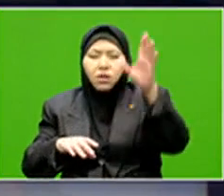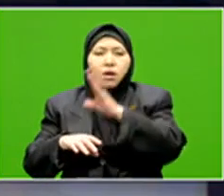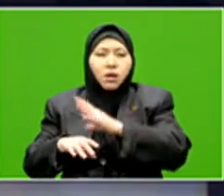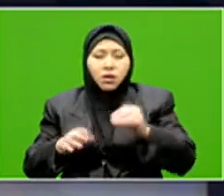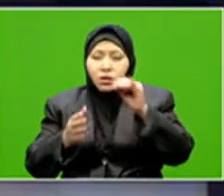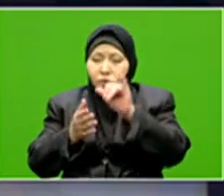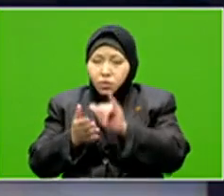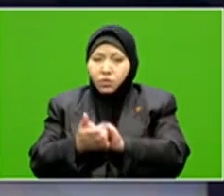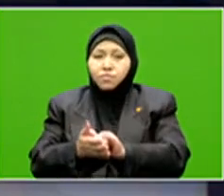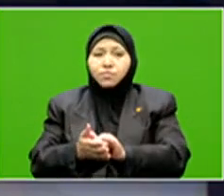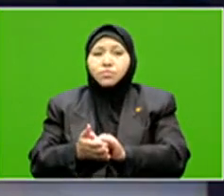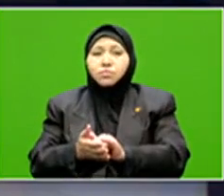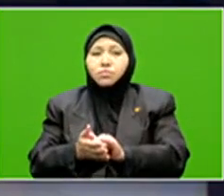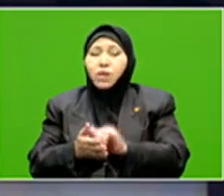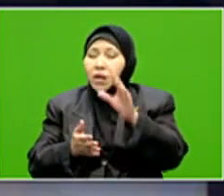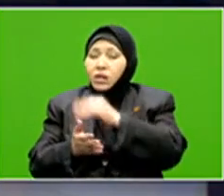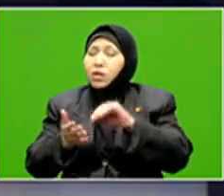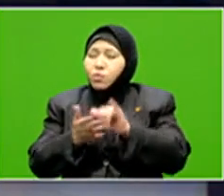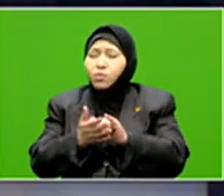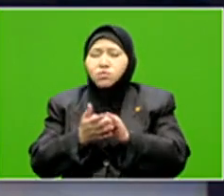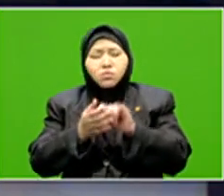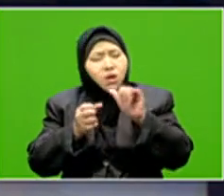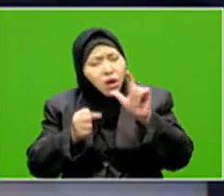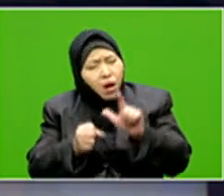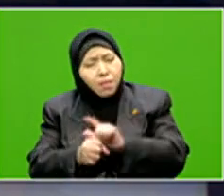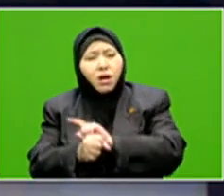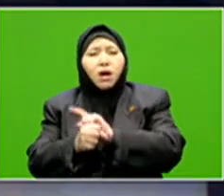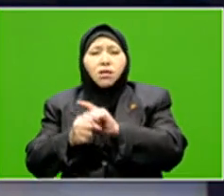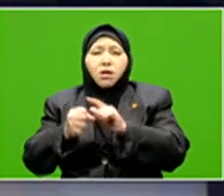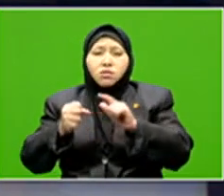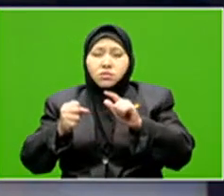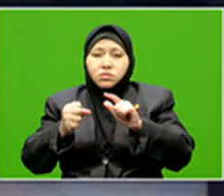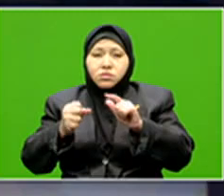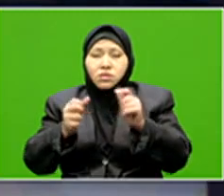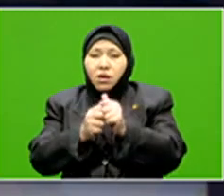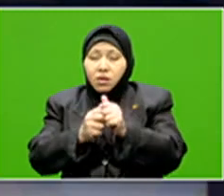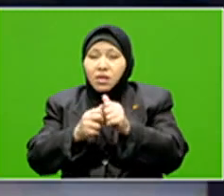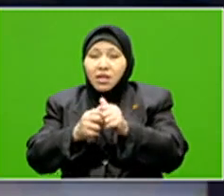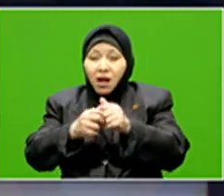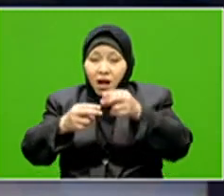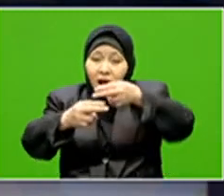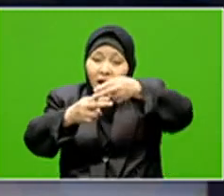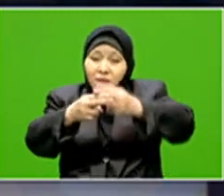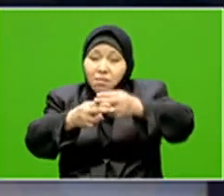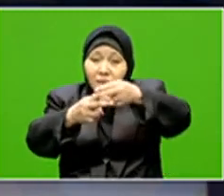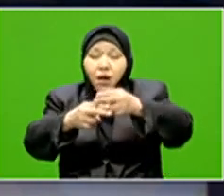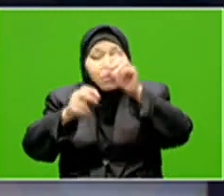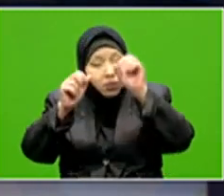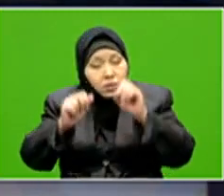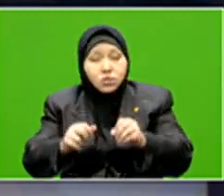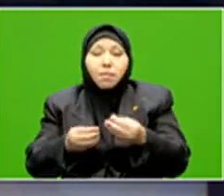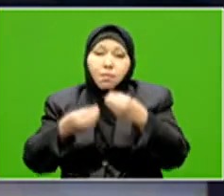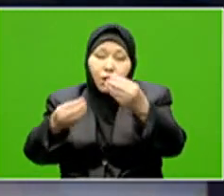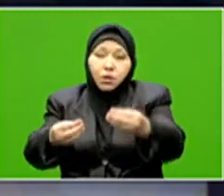wal mizan bil qist, iaitu sempurnakan timbangan dan sukatan dengan adil. Dan diberikan komentar